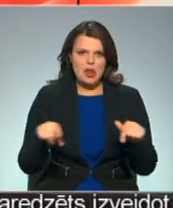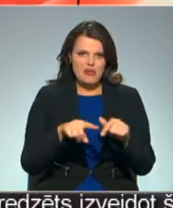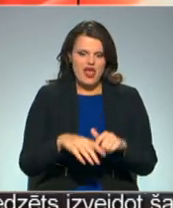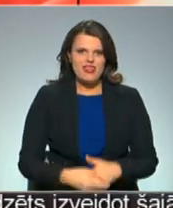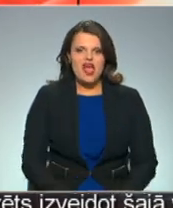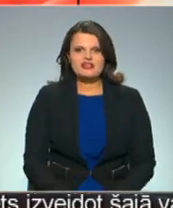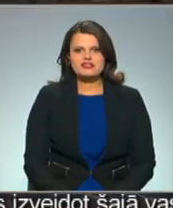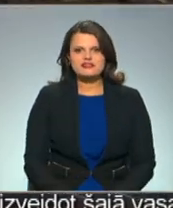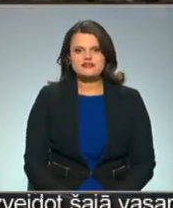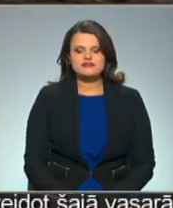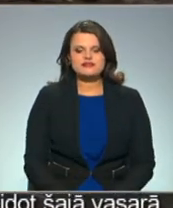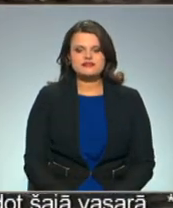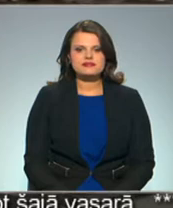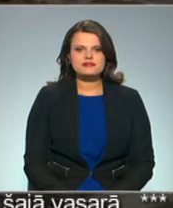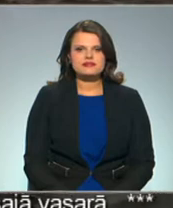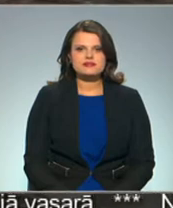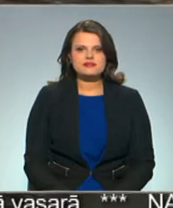televīziju.